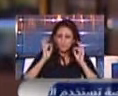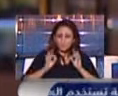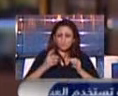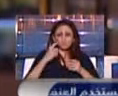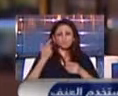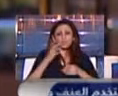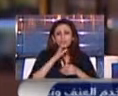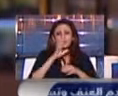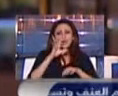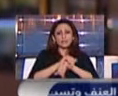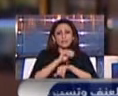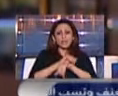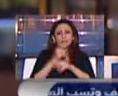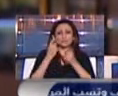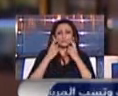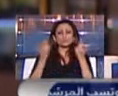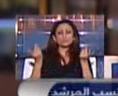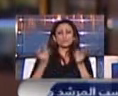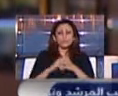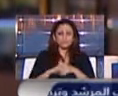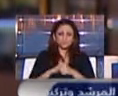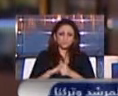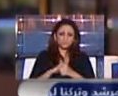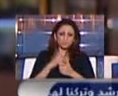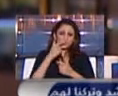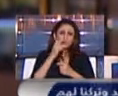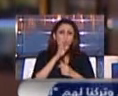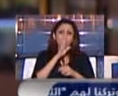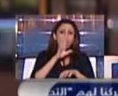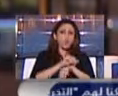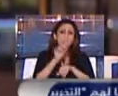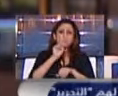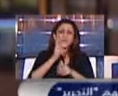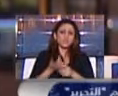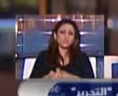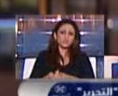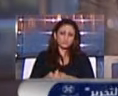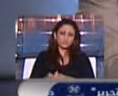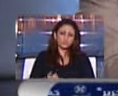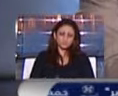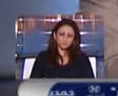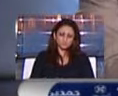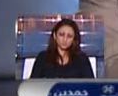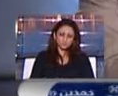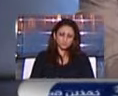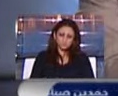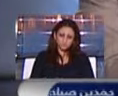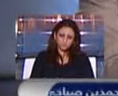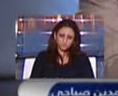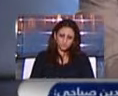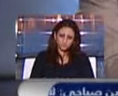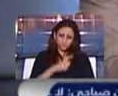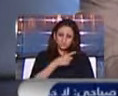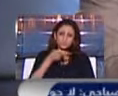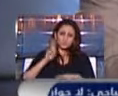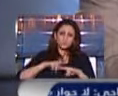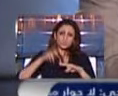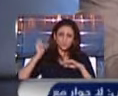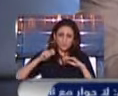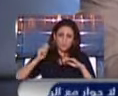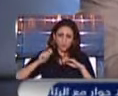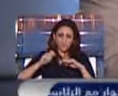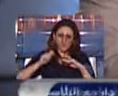الأدلة اللي بيقول عليها. هما بيقولوا ما فيش أدلة. تامر، أنت هل أنت مع إعادة المحاكمات وده ممكن يحقق